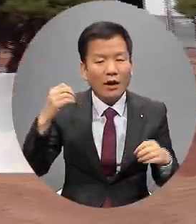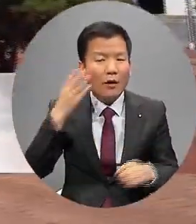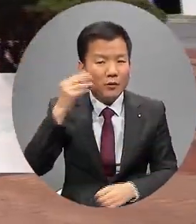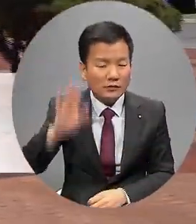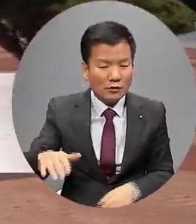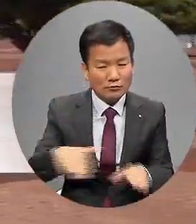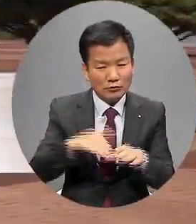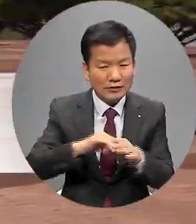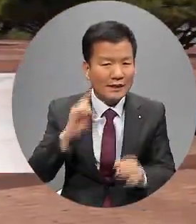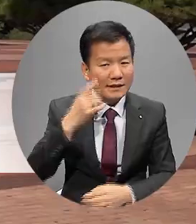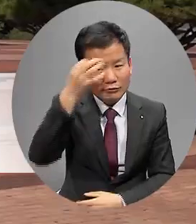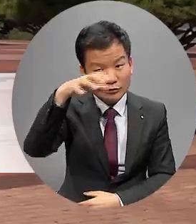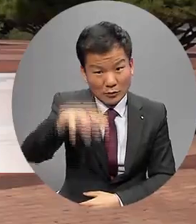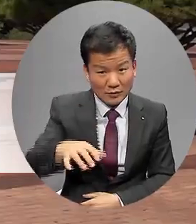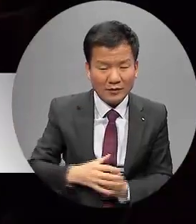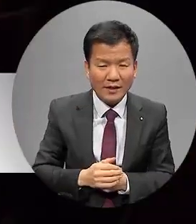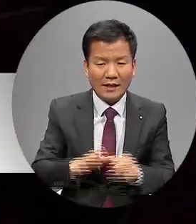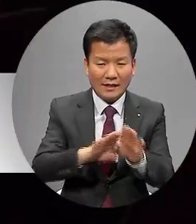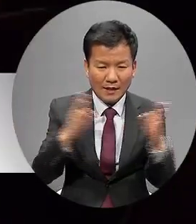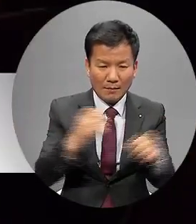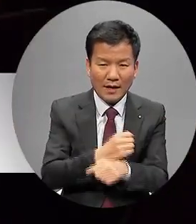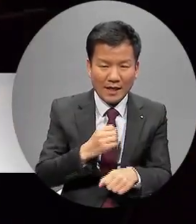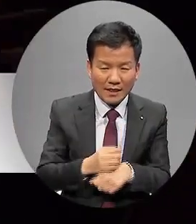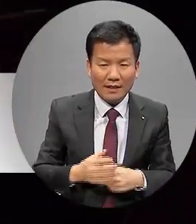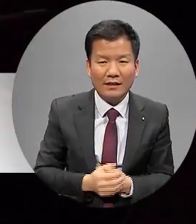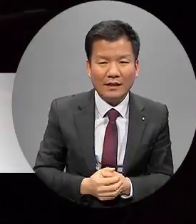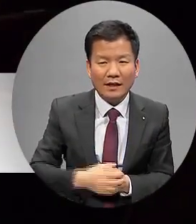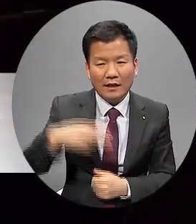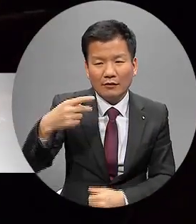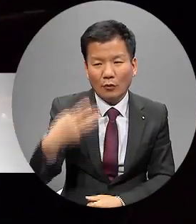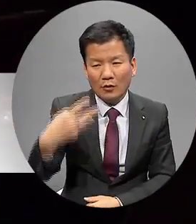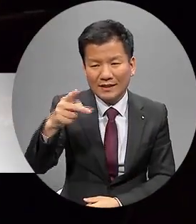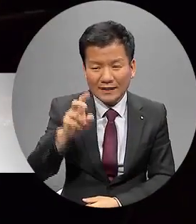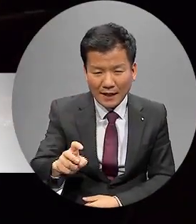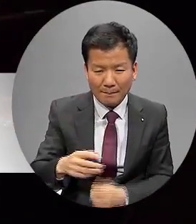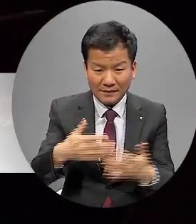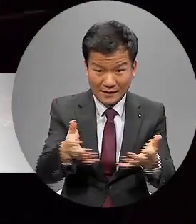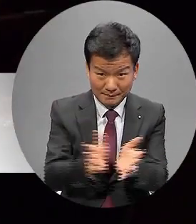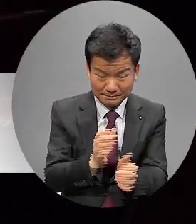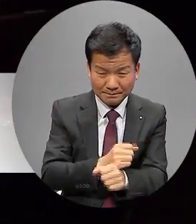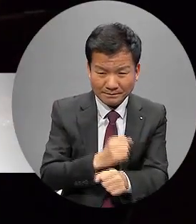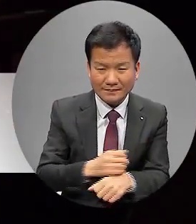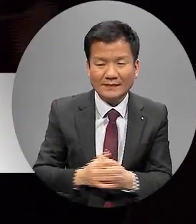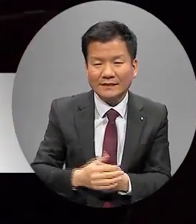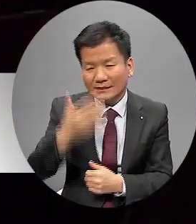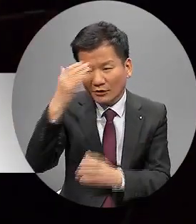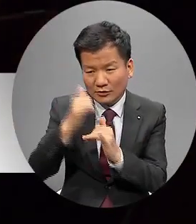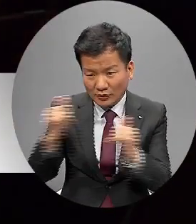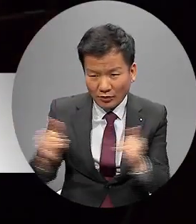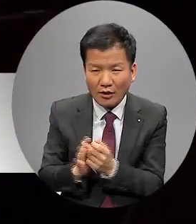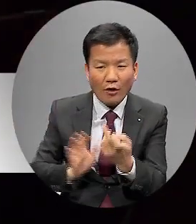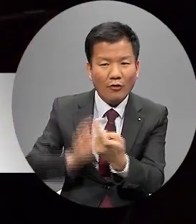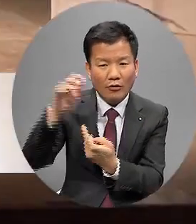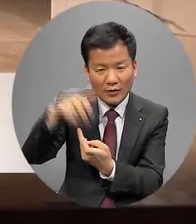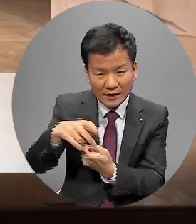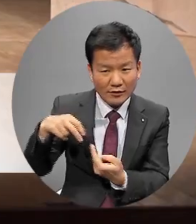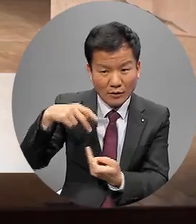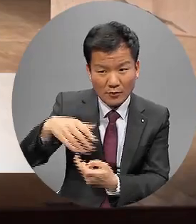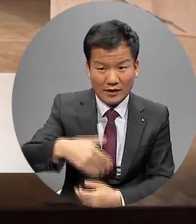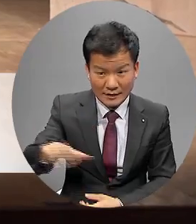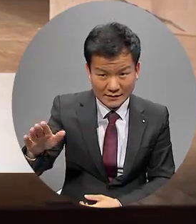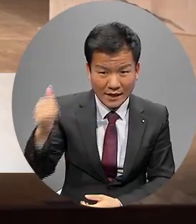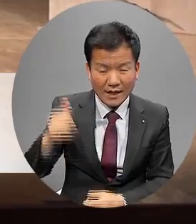옥천군이원면 개막작인 극단 돌담의 배비 을 비해 극장에 언덕을 넘어서